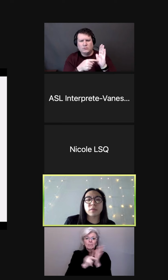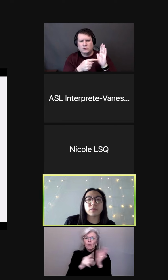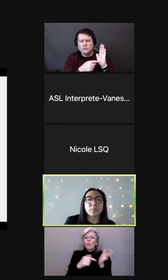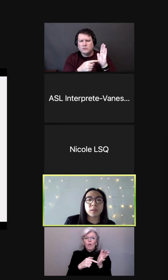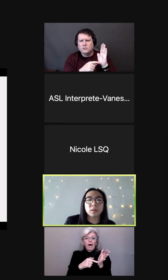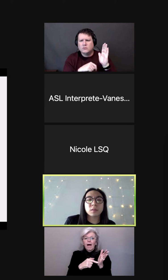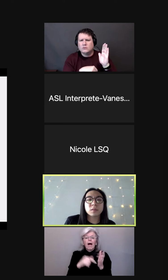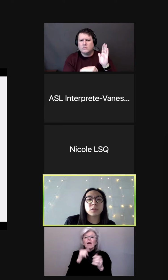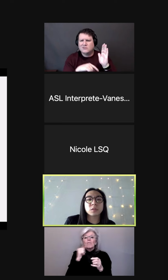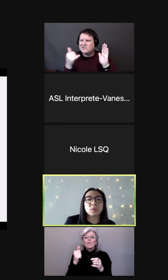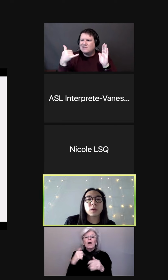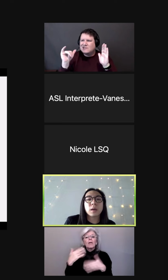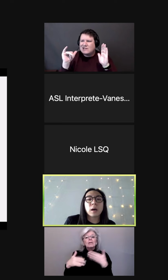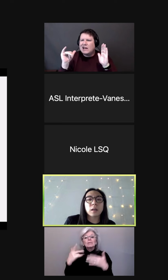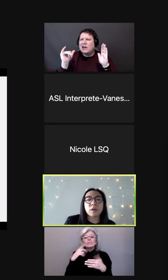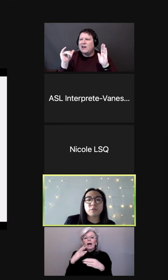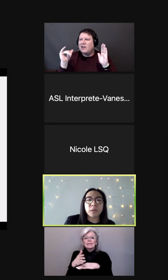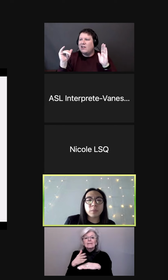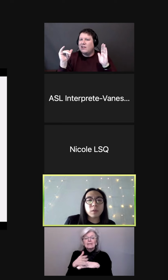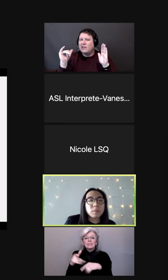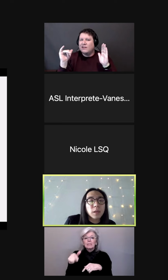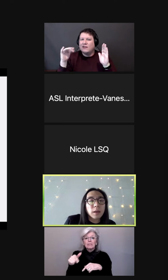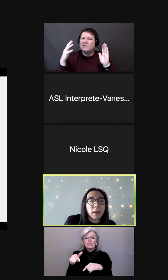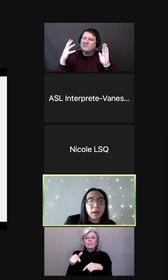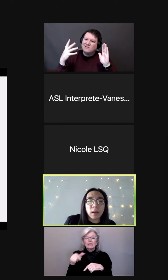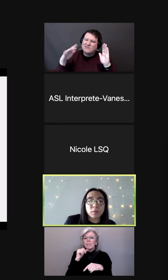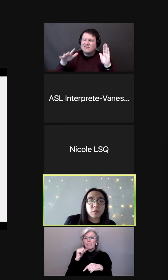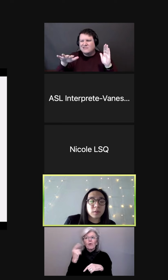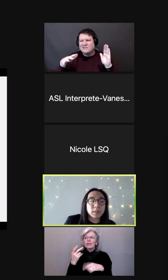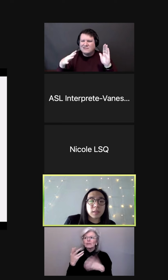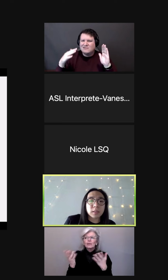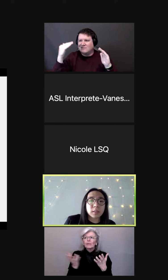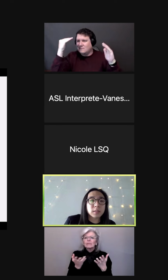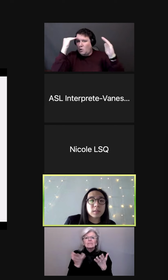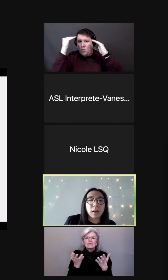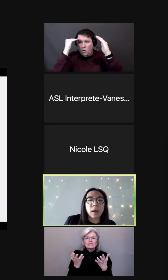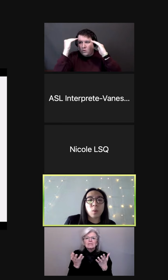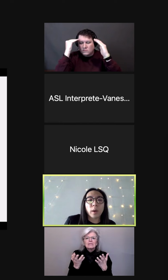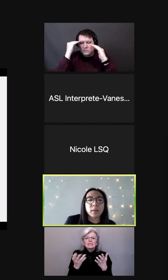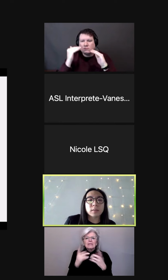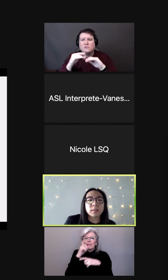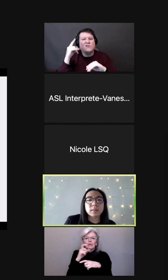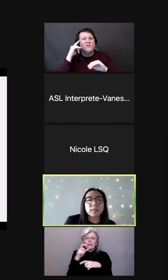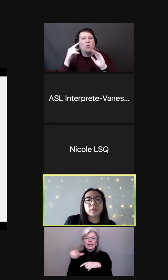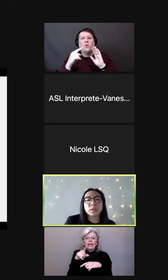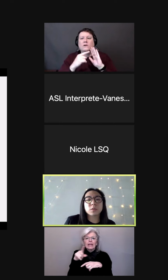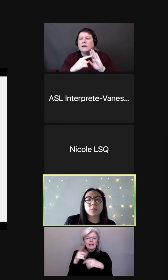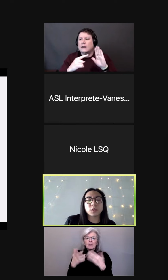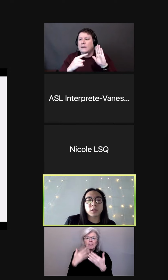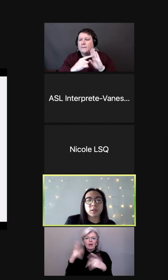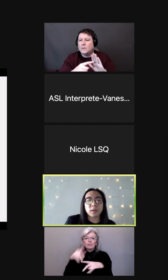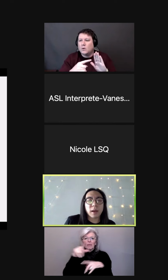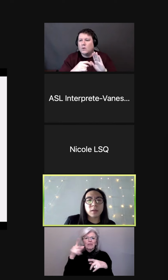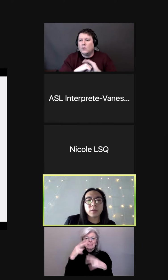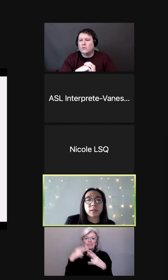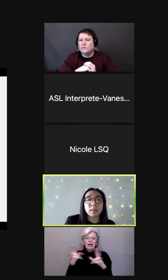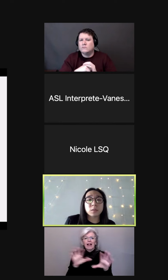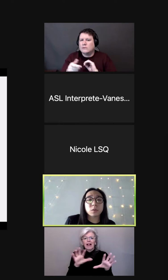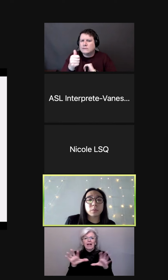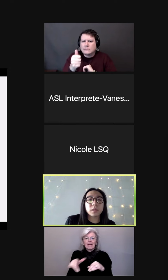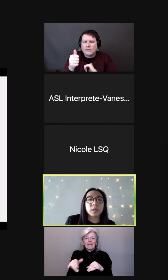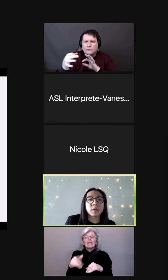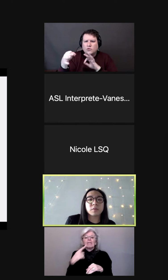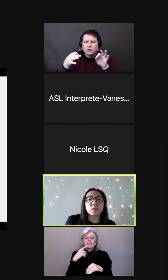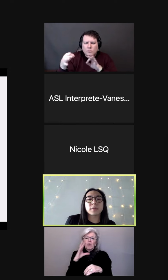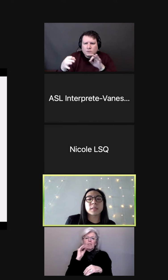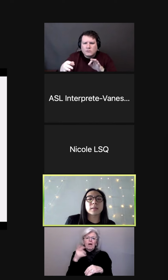d'accessibilité, ce n'est pas quelque chose qui est des choses familières pour la majorité des gens. Par exemple, on